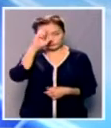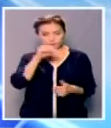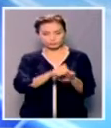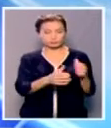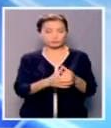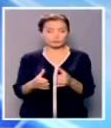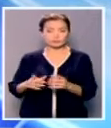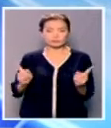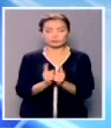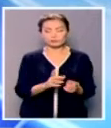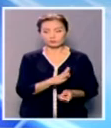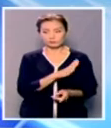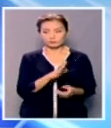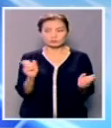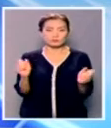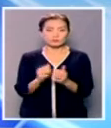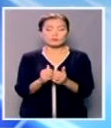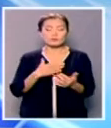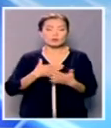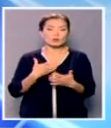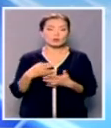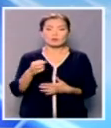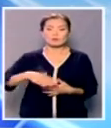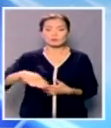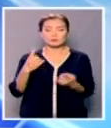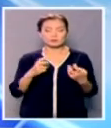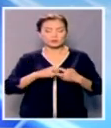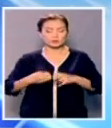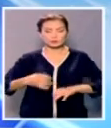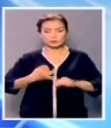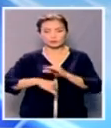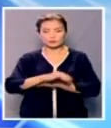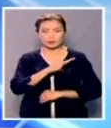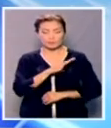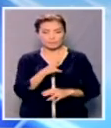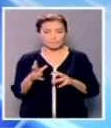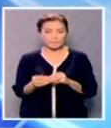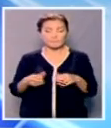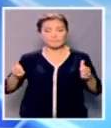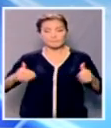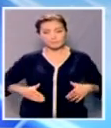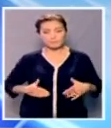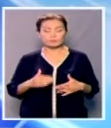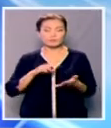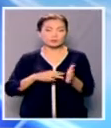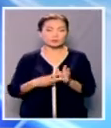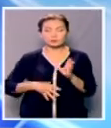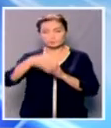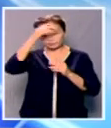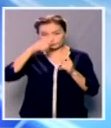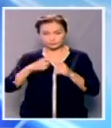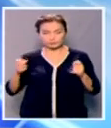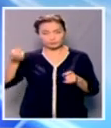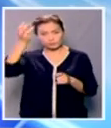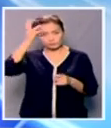ұйым өкілдерімен кездесті. Басқосуда белсенділер облыстағы өзекті мәселелерді ортаға салды. Шешу жолдарын жоба ретінде ұсынды. Ерекше